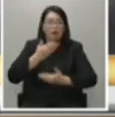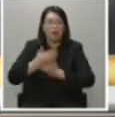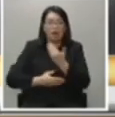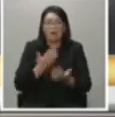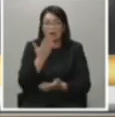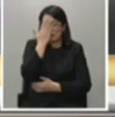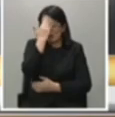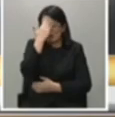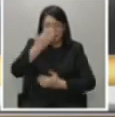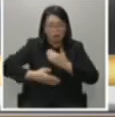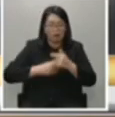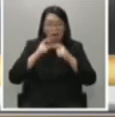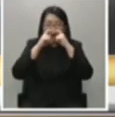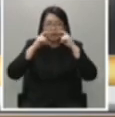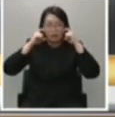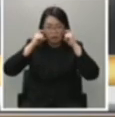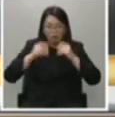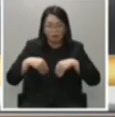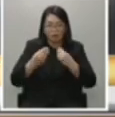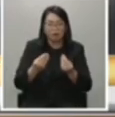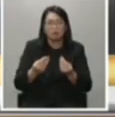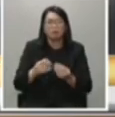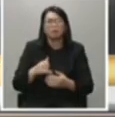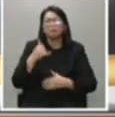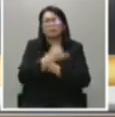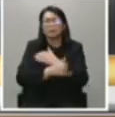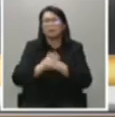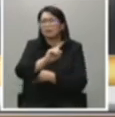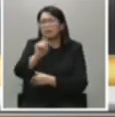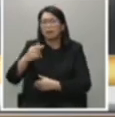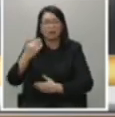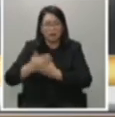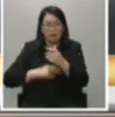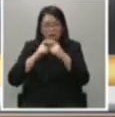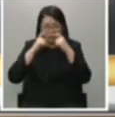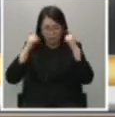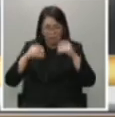ค่ะไม่มีรัฐบาลประเทศไหนเขาทำแบบนี้ค่ะ